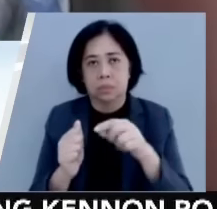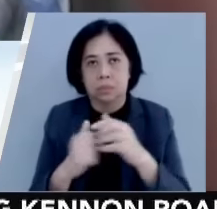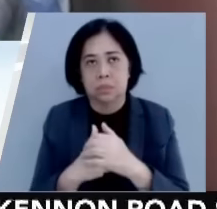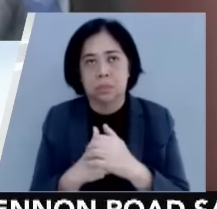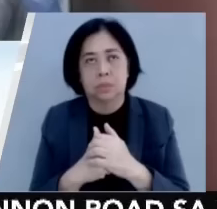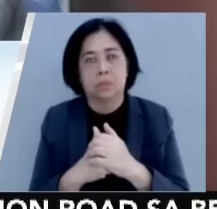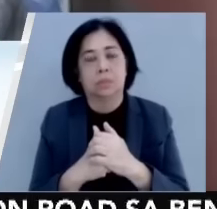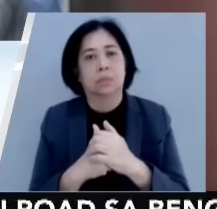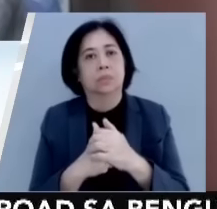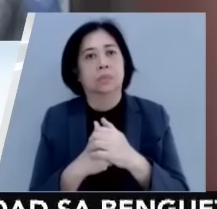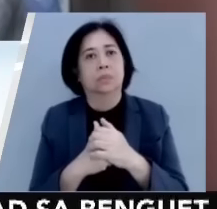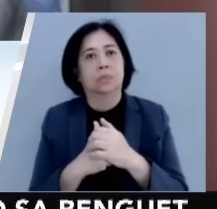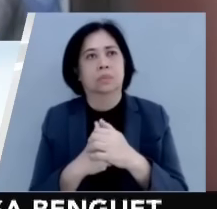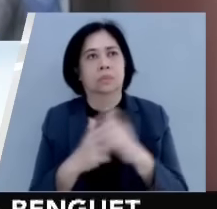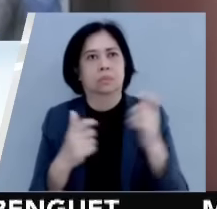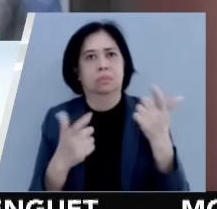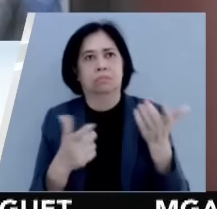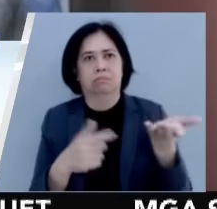big-time